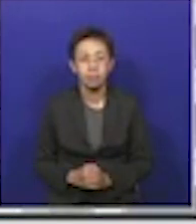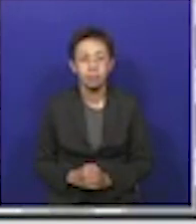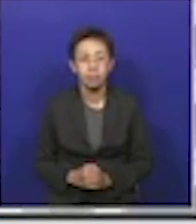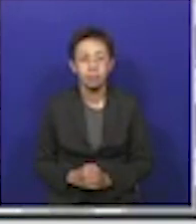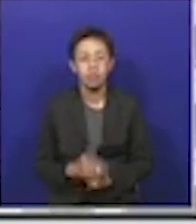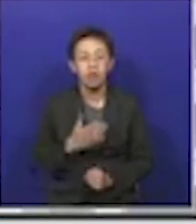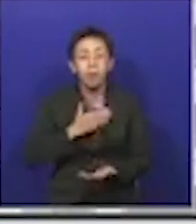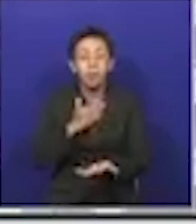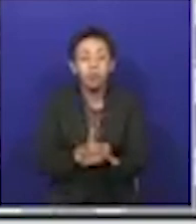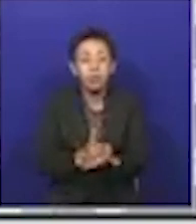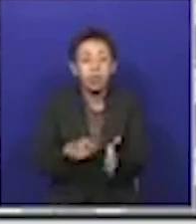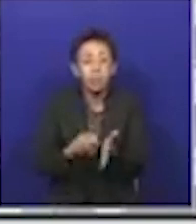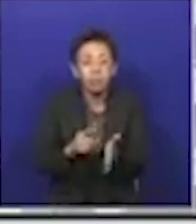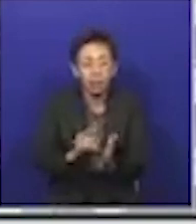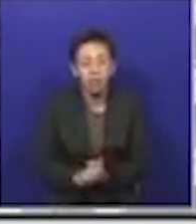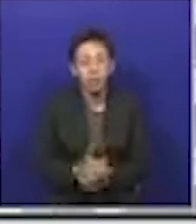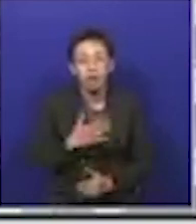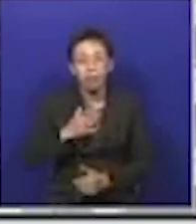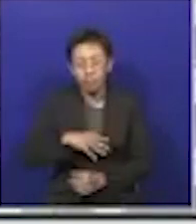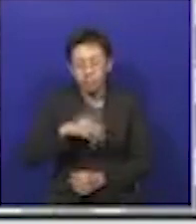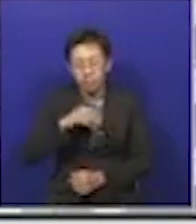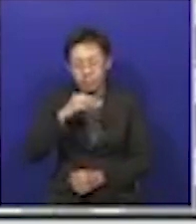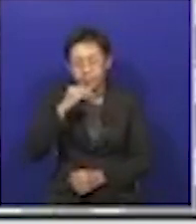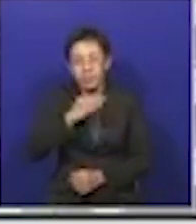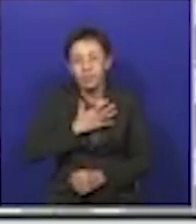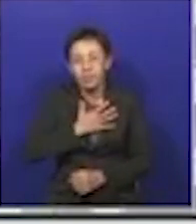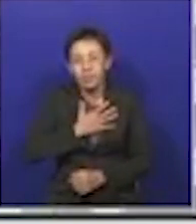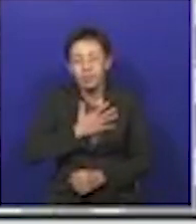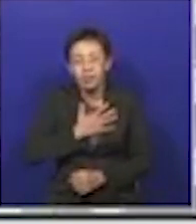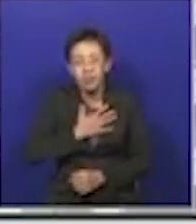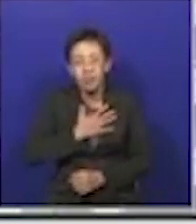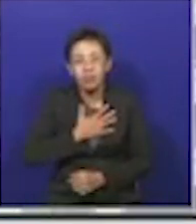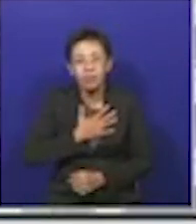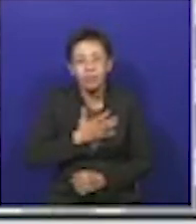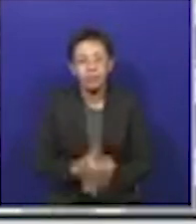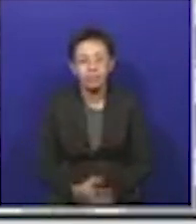ที่ผมหยุดไม่มีอะไรนะผมหายใจนิดนึงฮะ